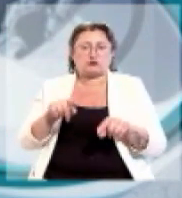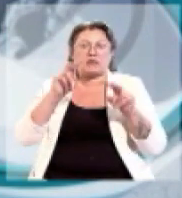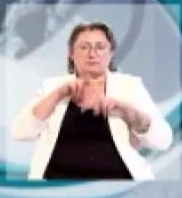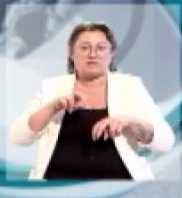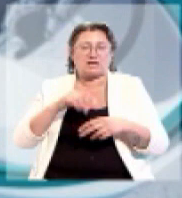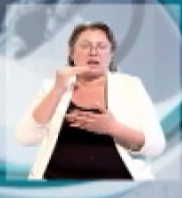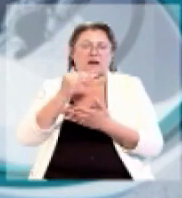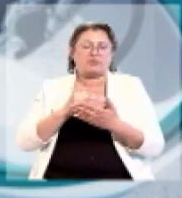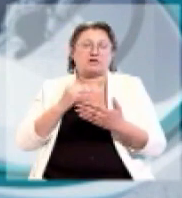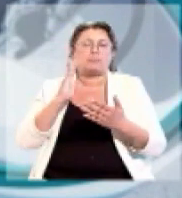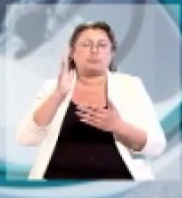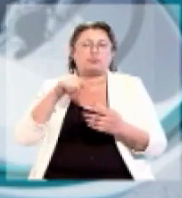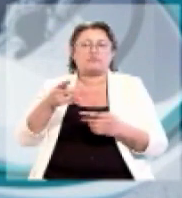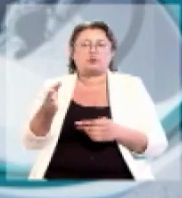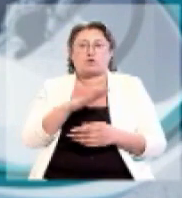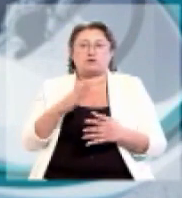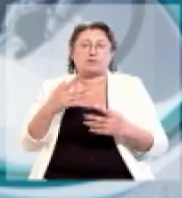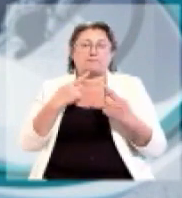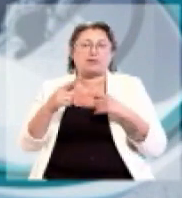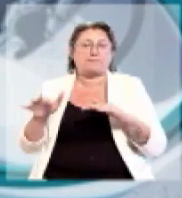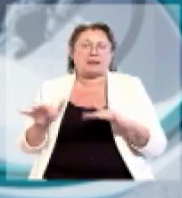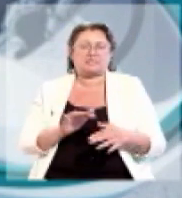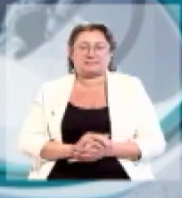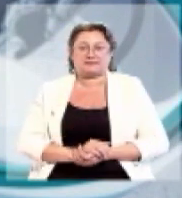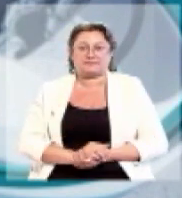рассмотрели график предстоящих двусторонних мероприятий.